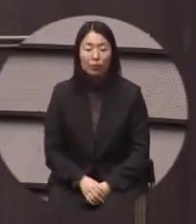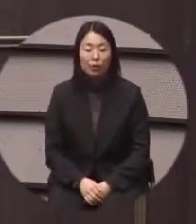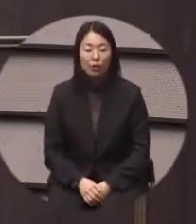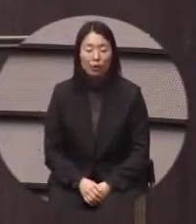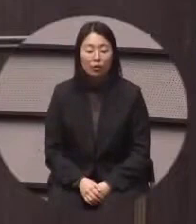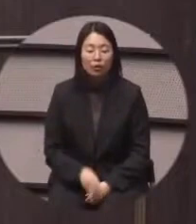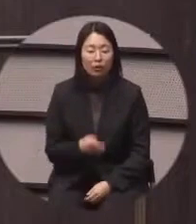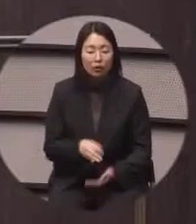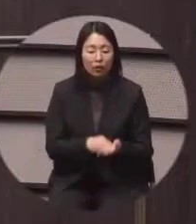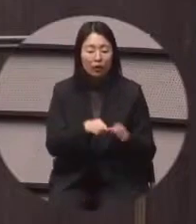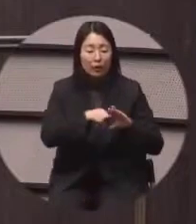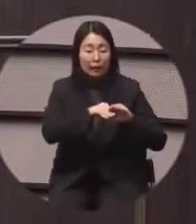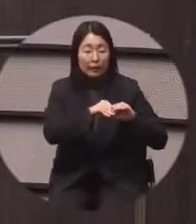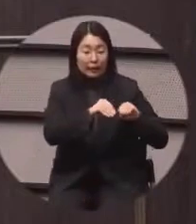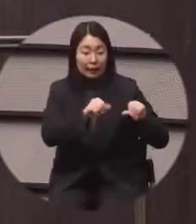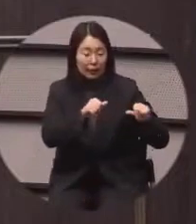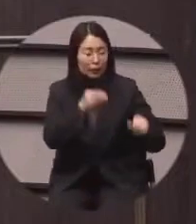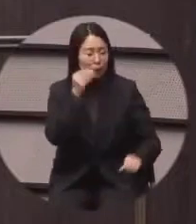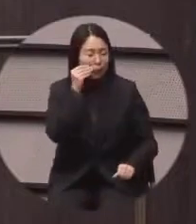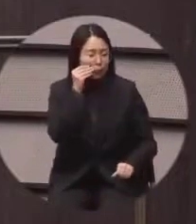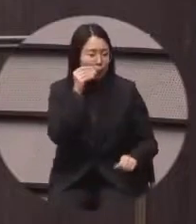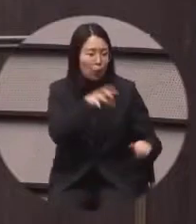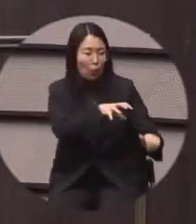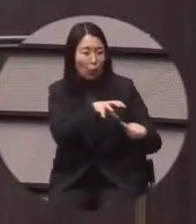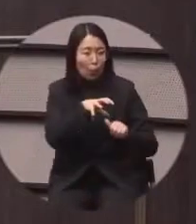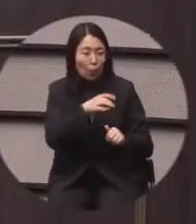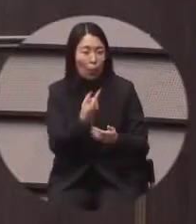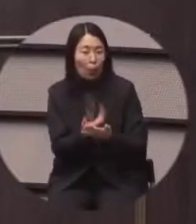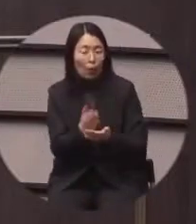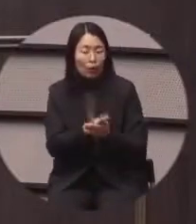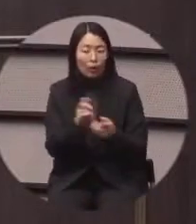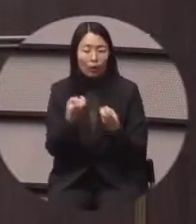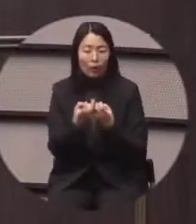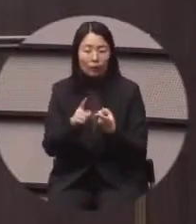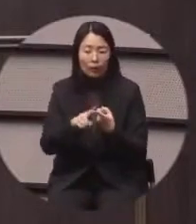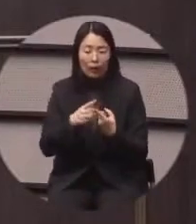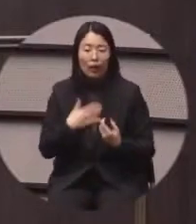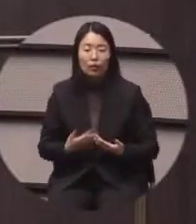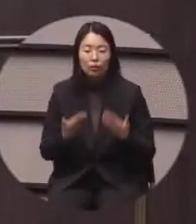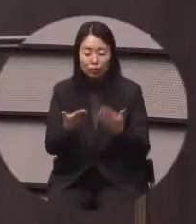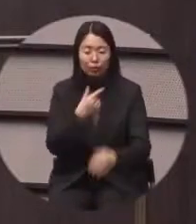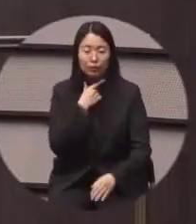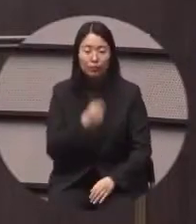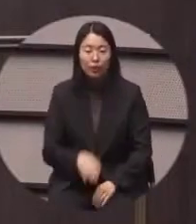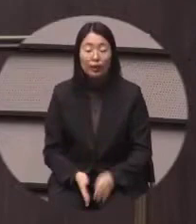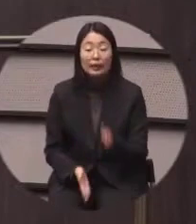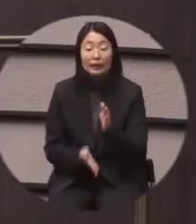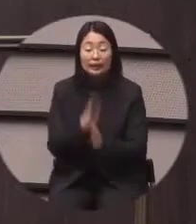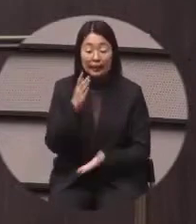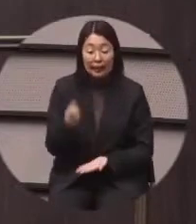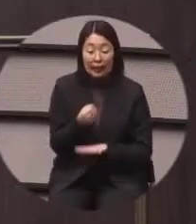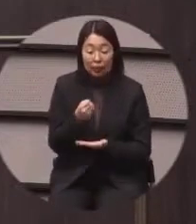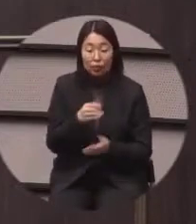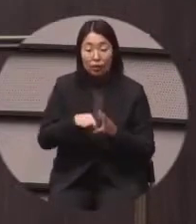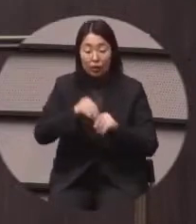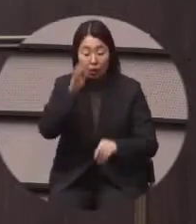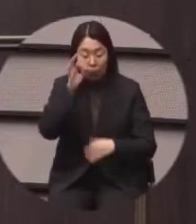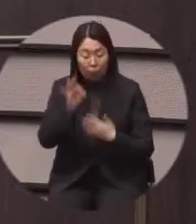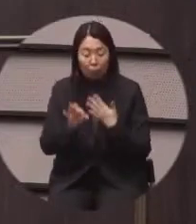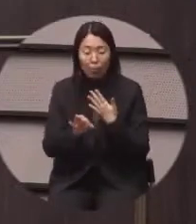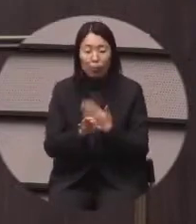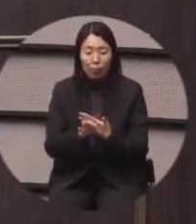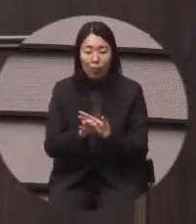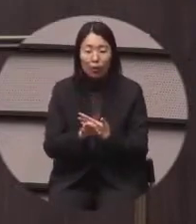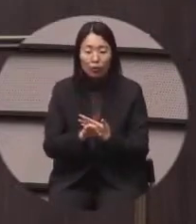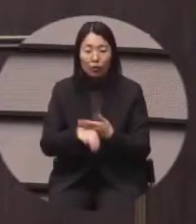등 시유지 활용 방안에 대해 말씀드리겠습니다. 광주시 시유지 전체 상황을 살펴보면 전체